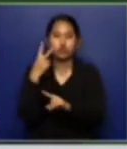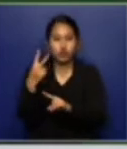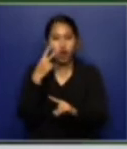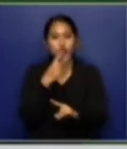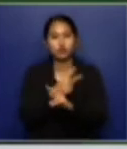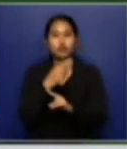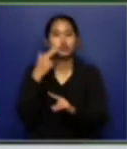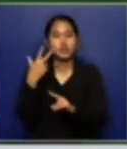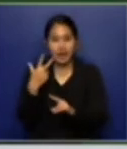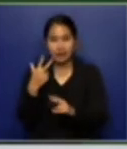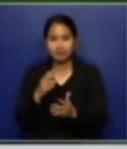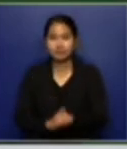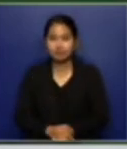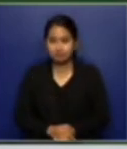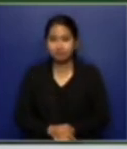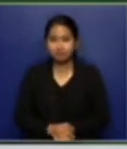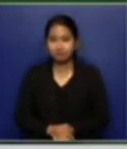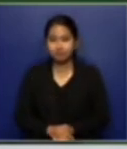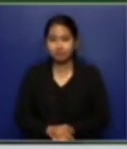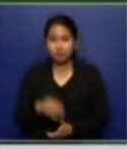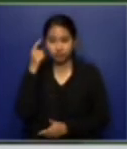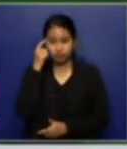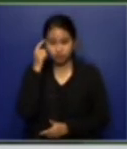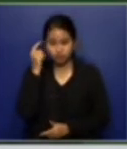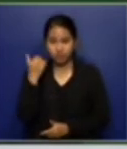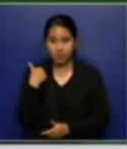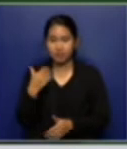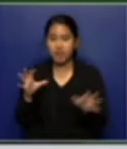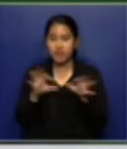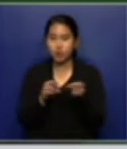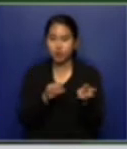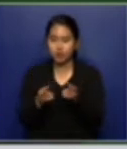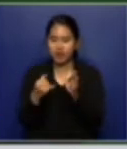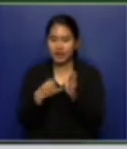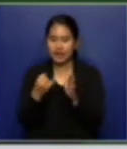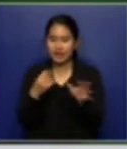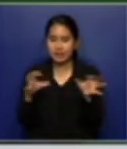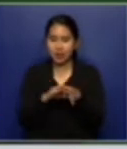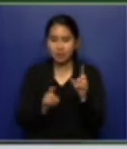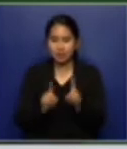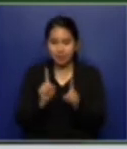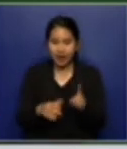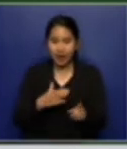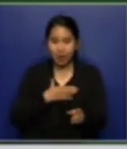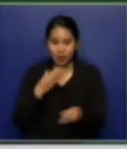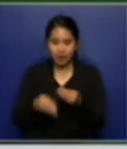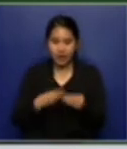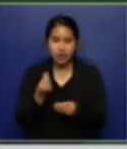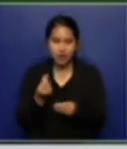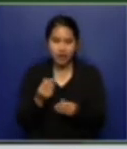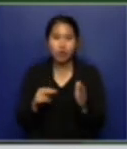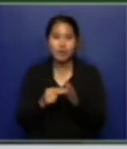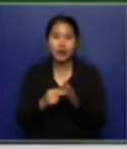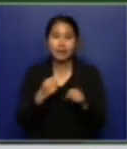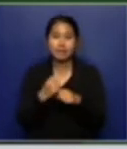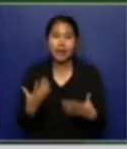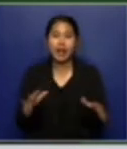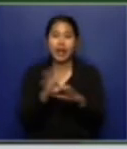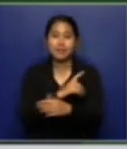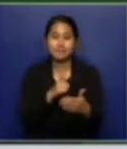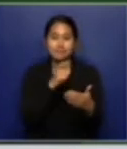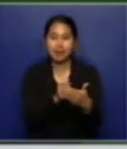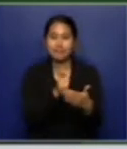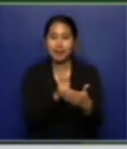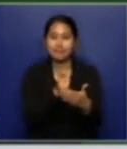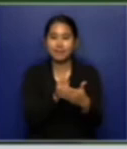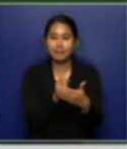าท่านรู้บ้างหรือเปล่าคะทำไมถึงวิธีการง่ายๆที่จะประเมินว่าเราขายได้เท่าไหร่ก็แค่ใส่บาร์โค้ดเหมือนที่ในห้างสรรพ